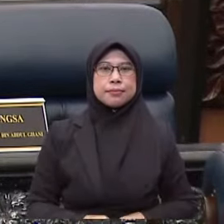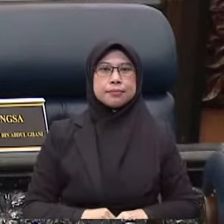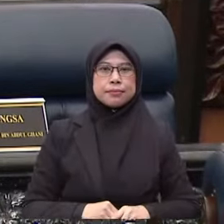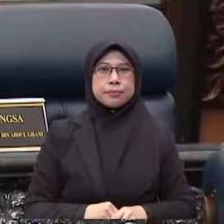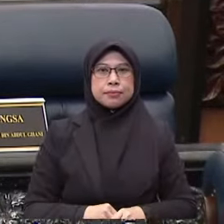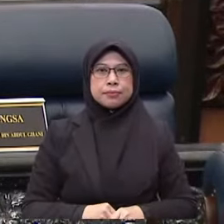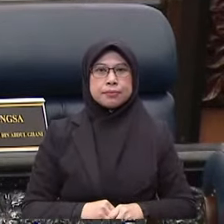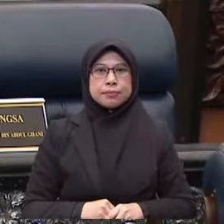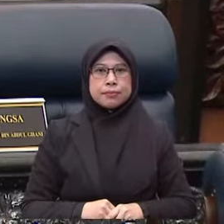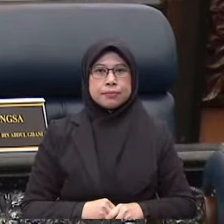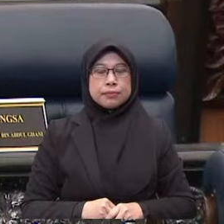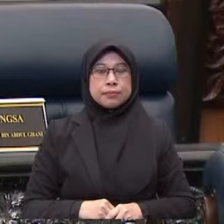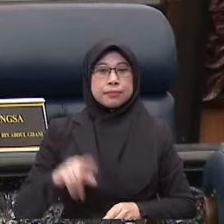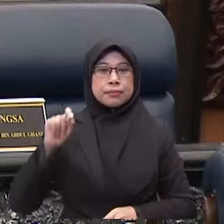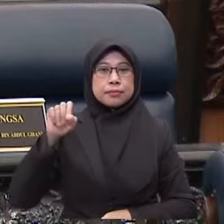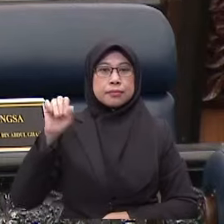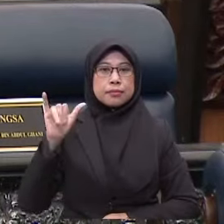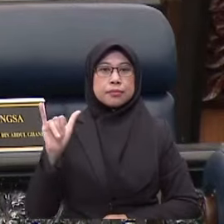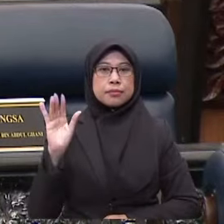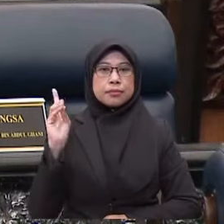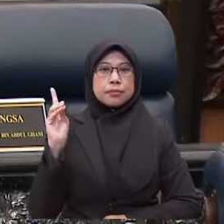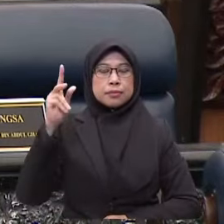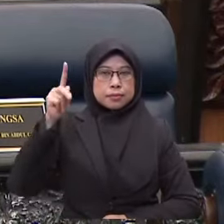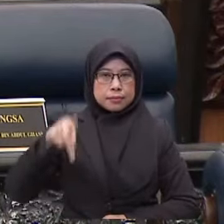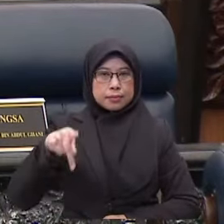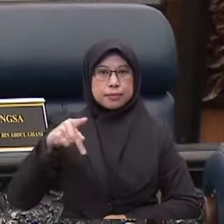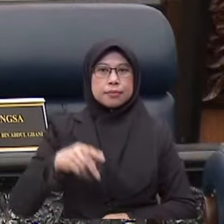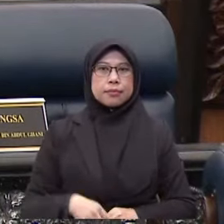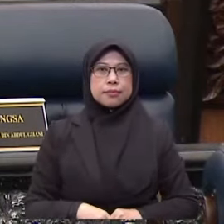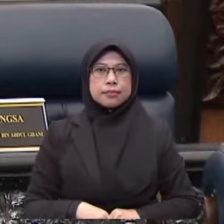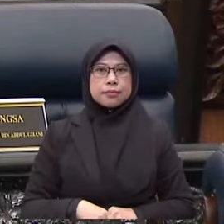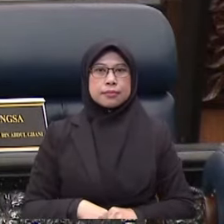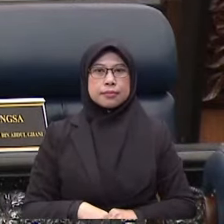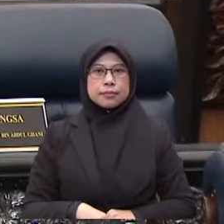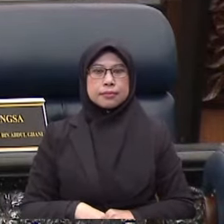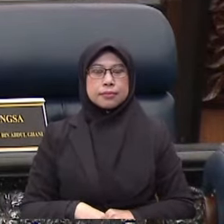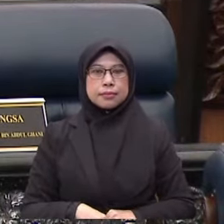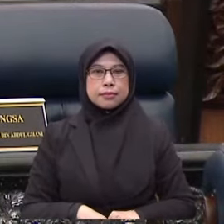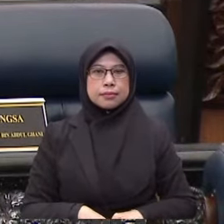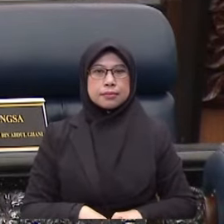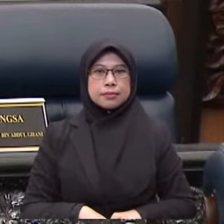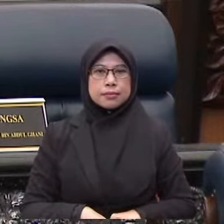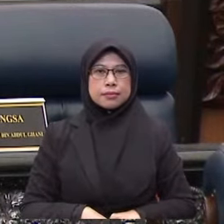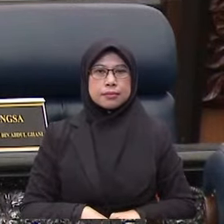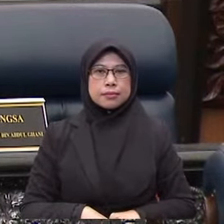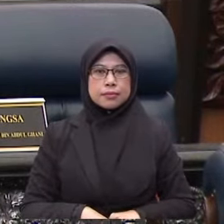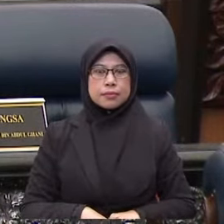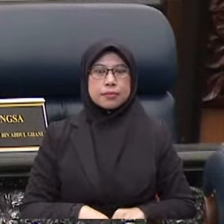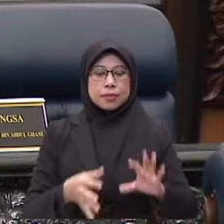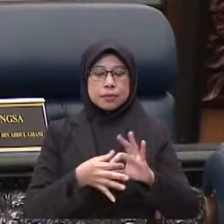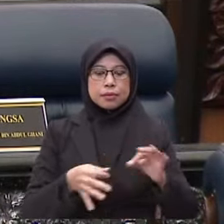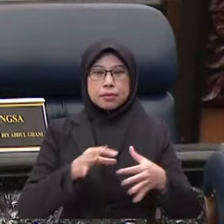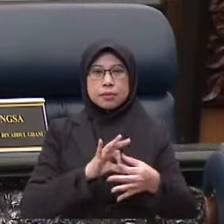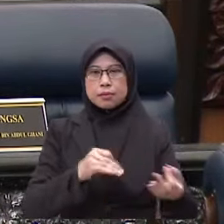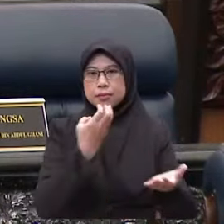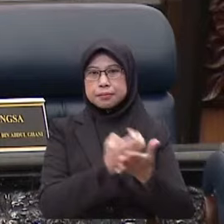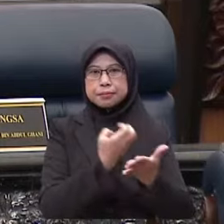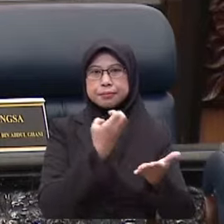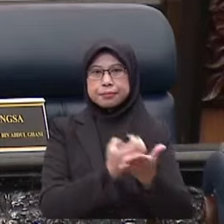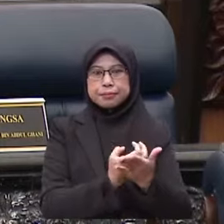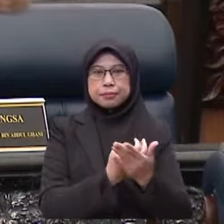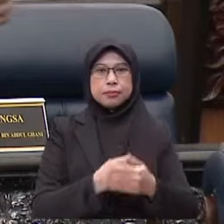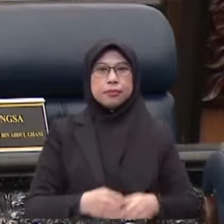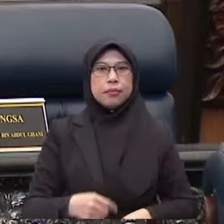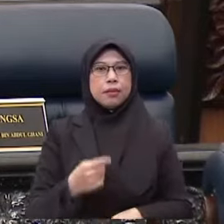keseluruhan Tan Sri yang dipertua dalam soal kita bercerita soal Ekonomi ini kita